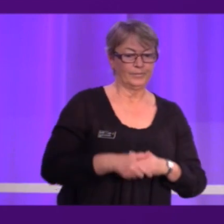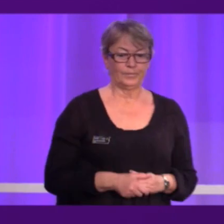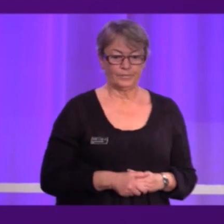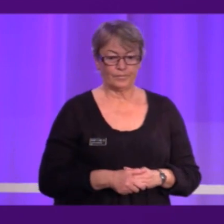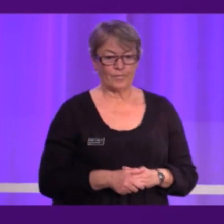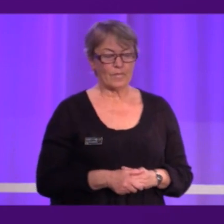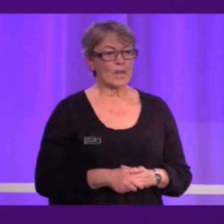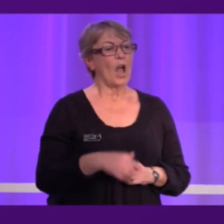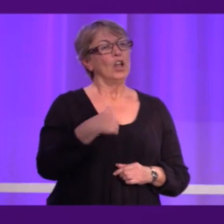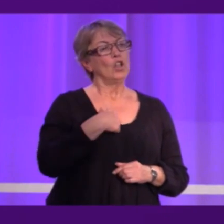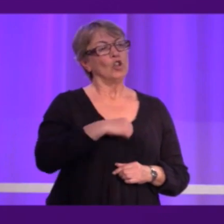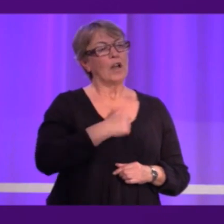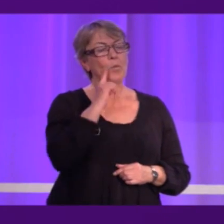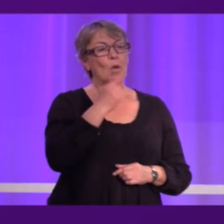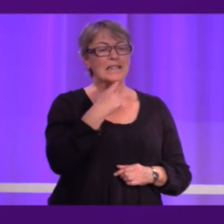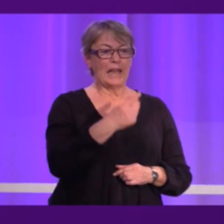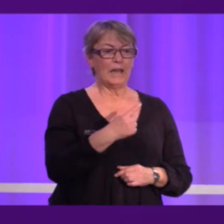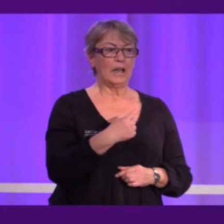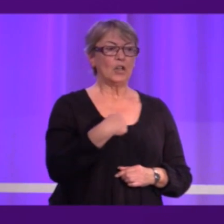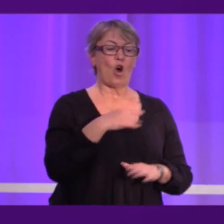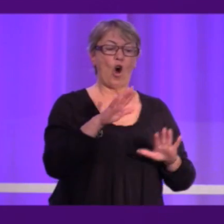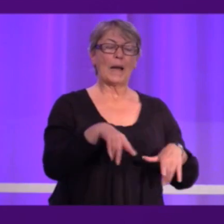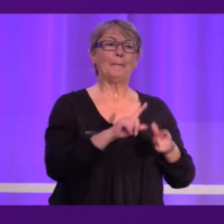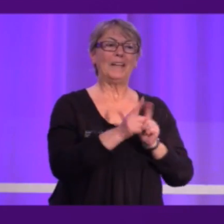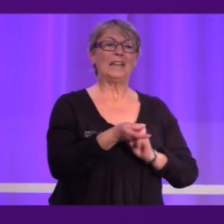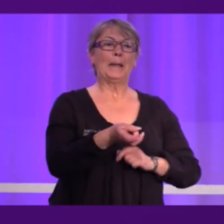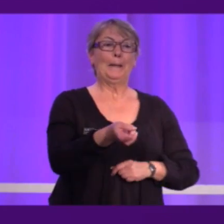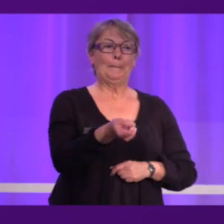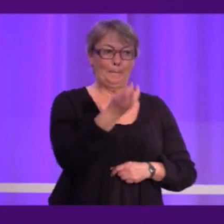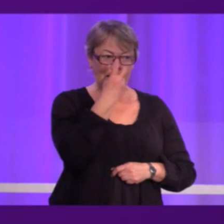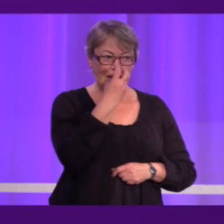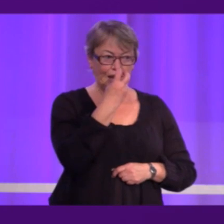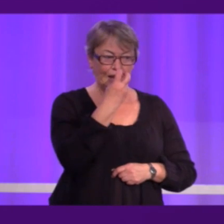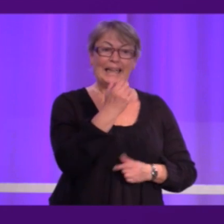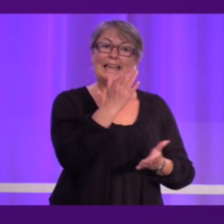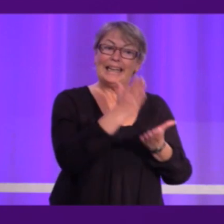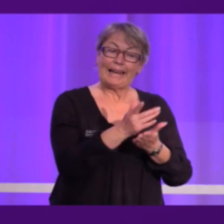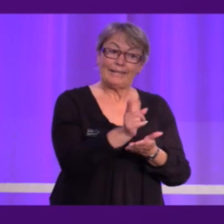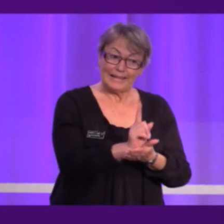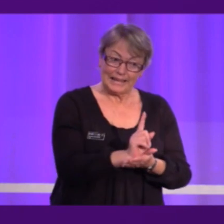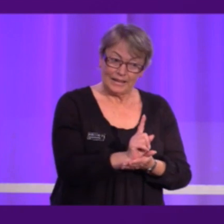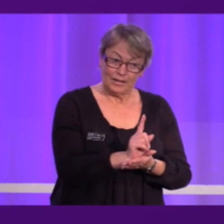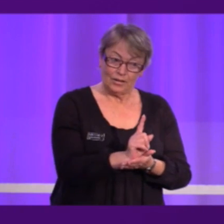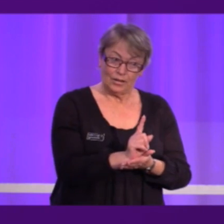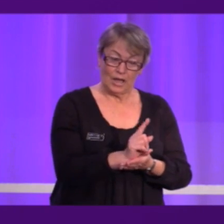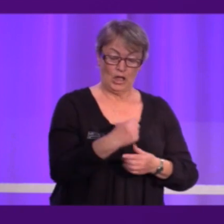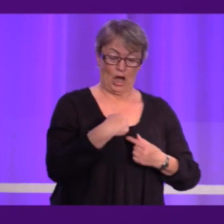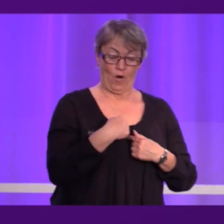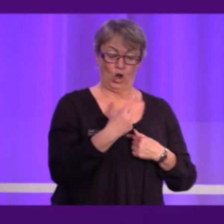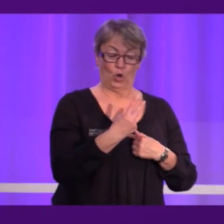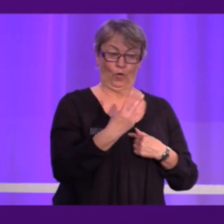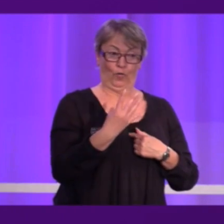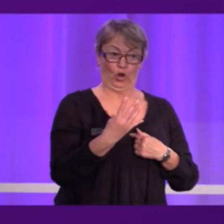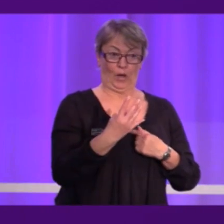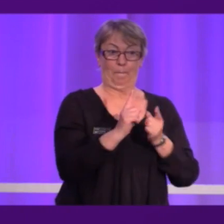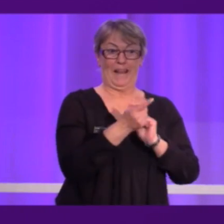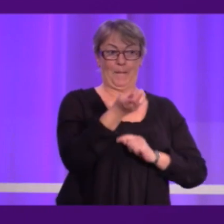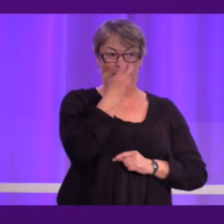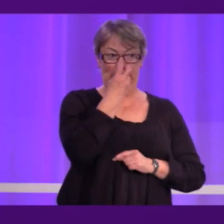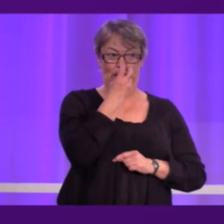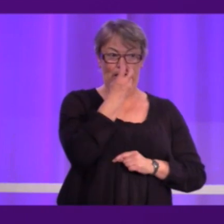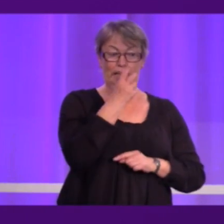Jag brukar själv säga det att jag har blivit blind i rätt tid. Jag var 24 när jag blev blind,